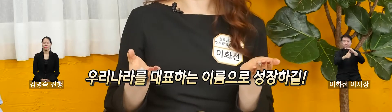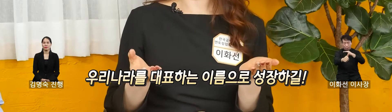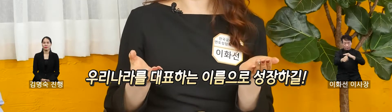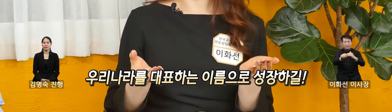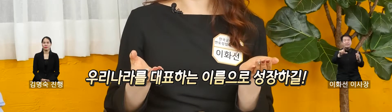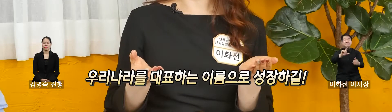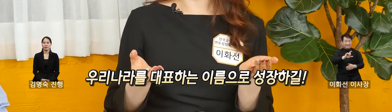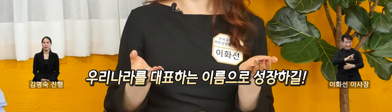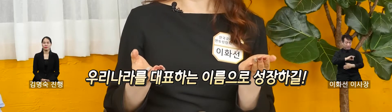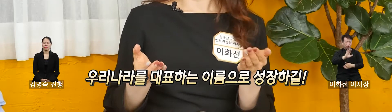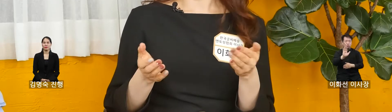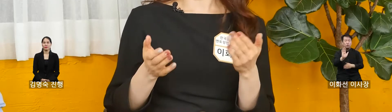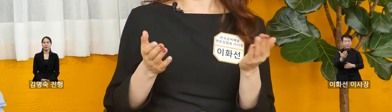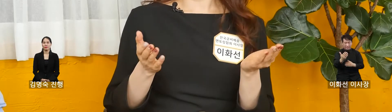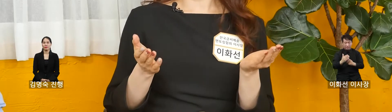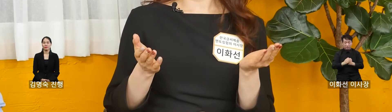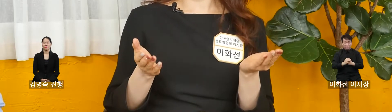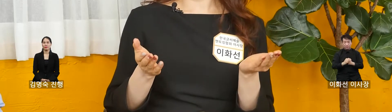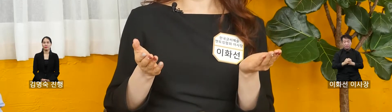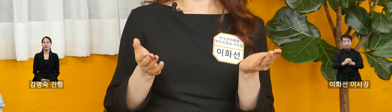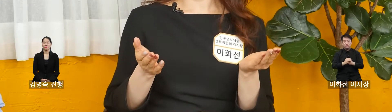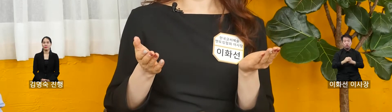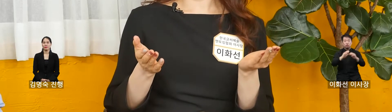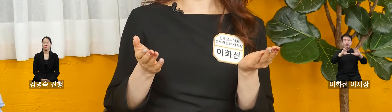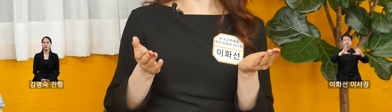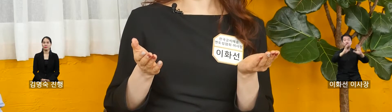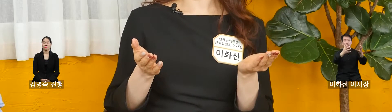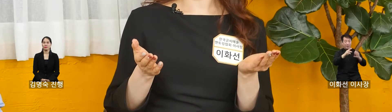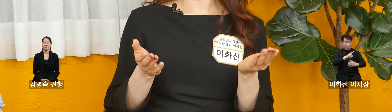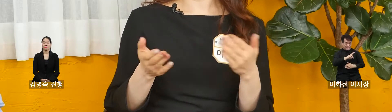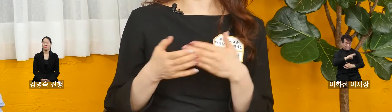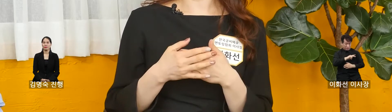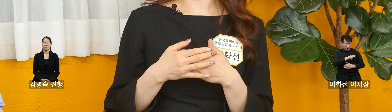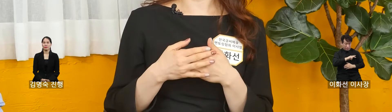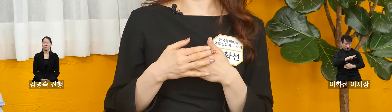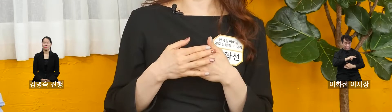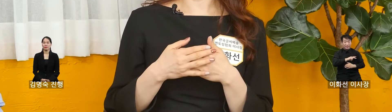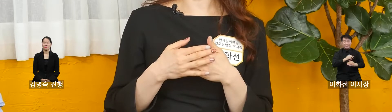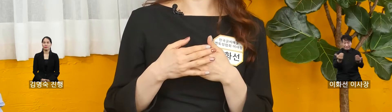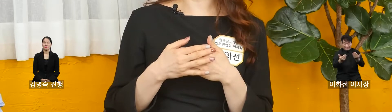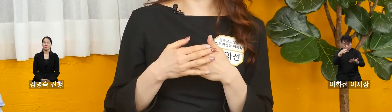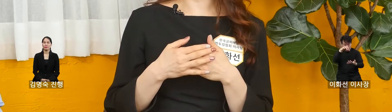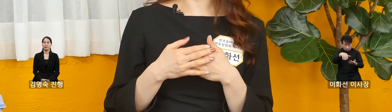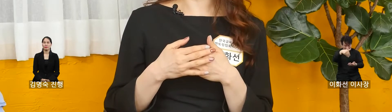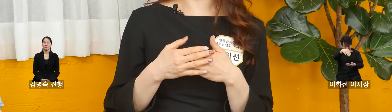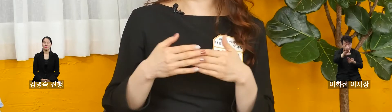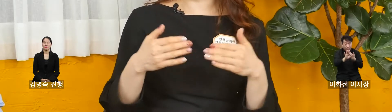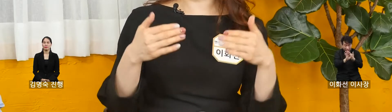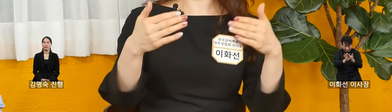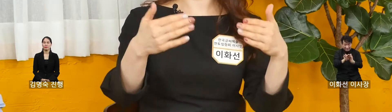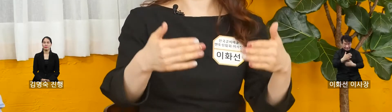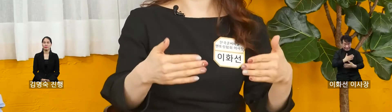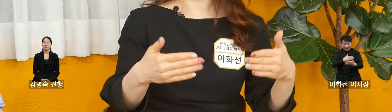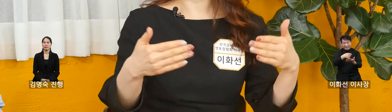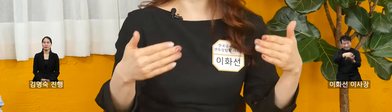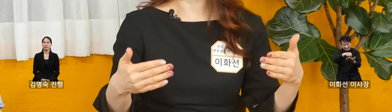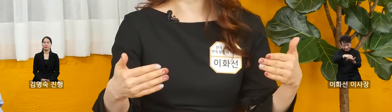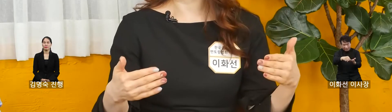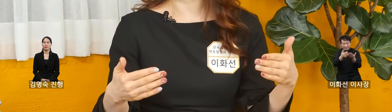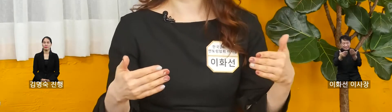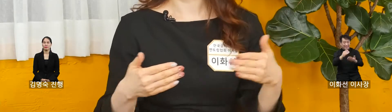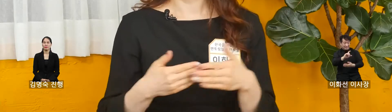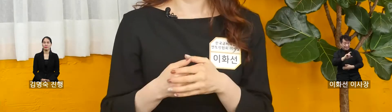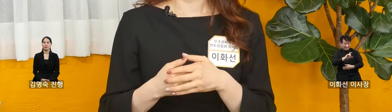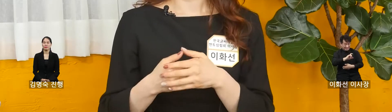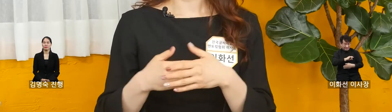이름이 된다는 거. 그래서 국회의원 그 집무실에 가면 제가 써드린 이름이 테이블마다